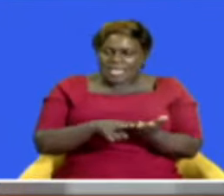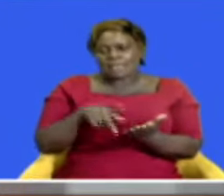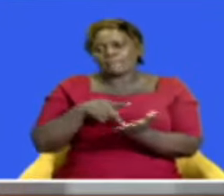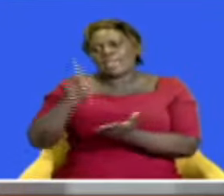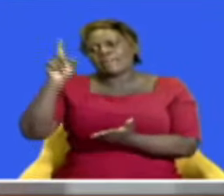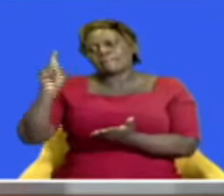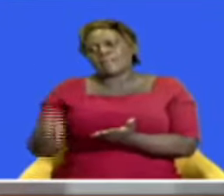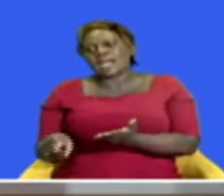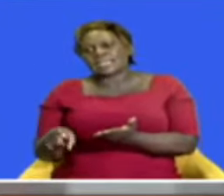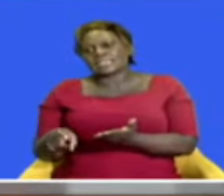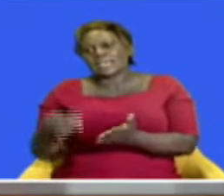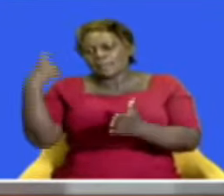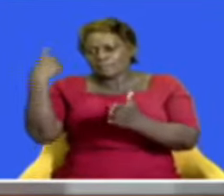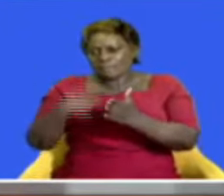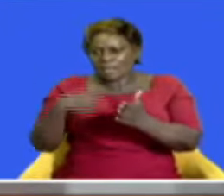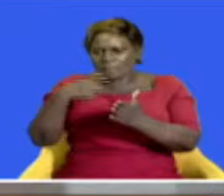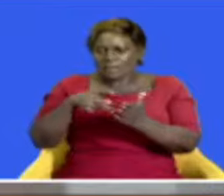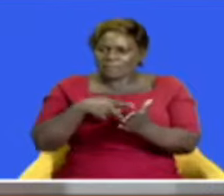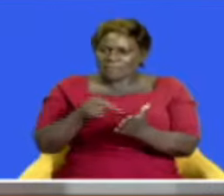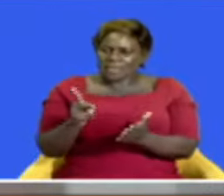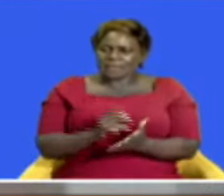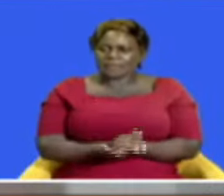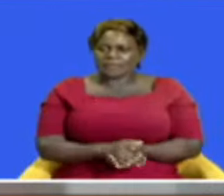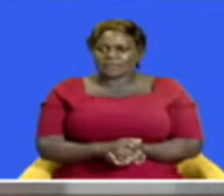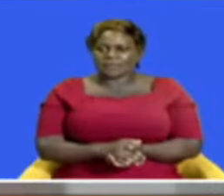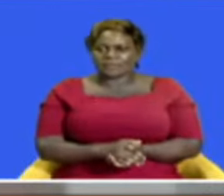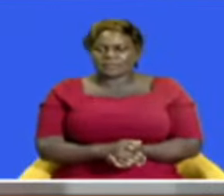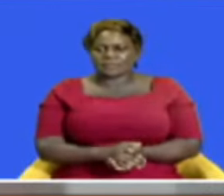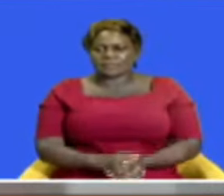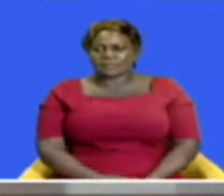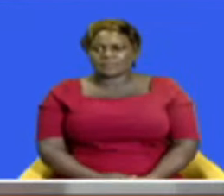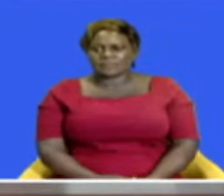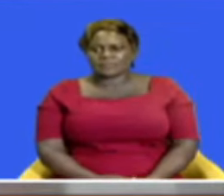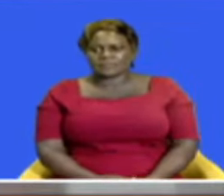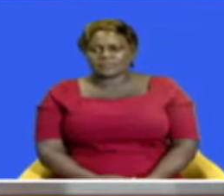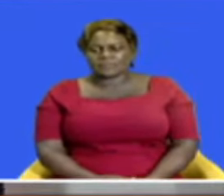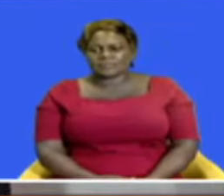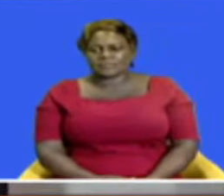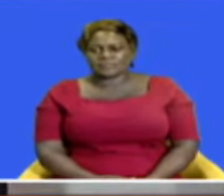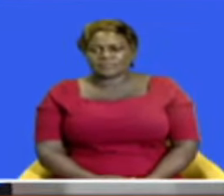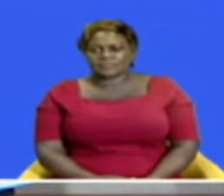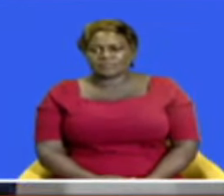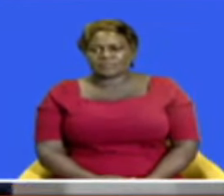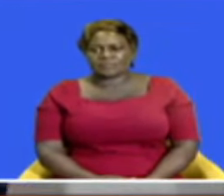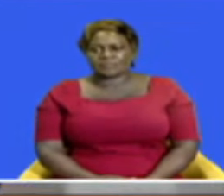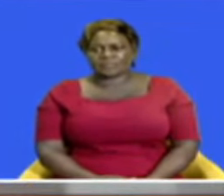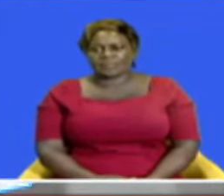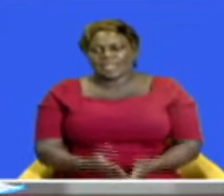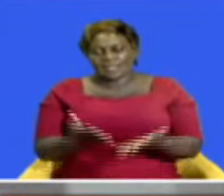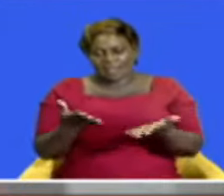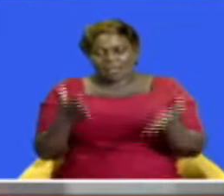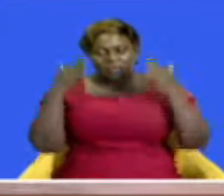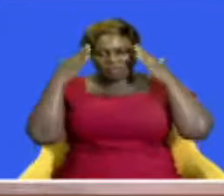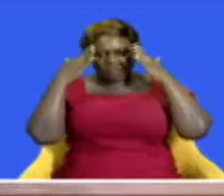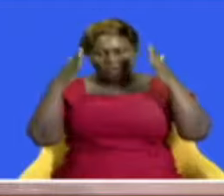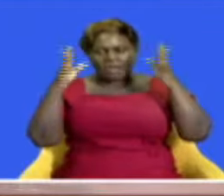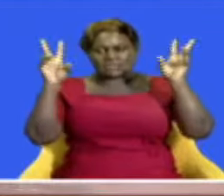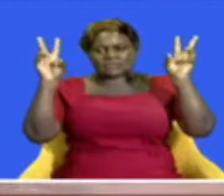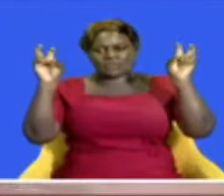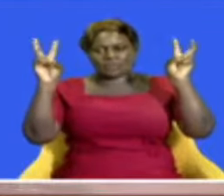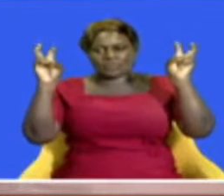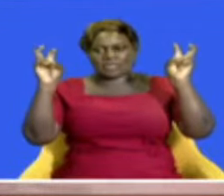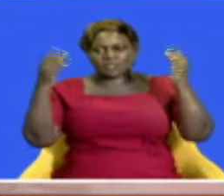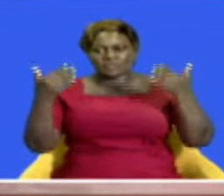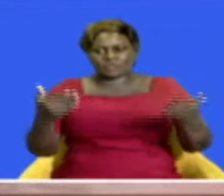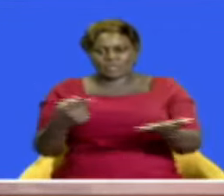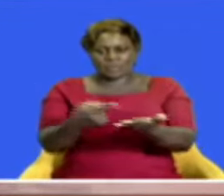watu walipe ushuru. Ni Gishinga Mwita akiwa Mukuroine Nyeri. Acha tuangazie mjadala wetu wa leo,